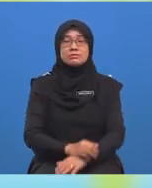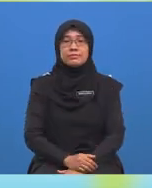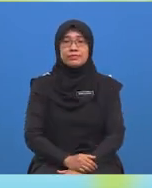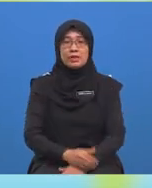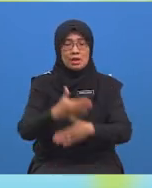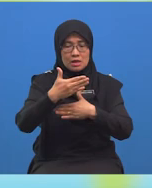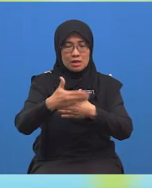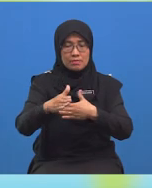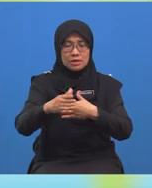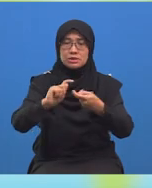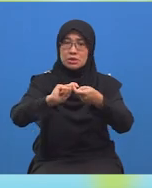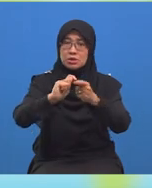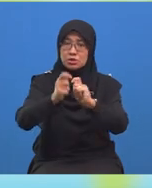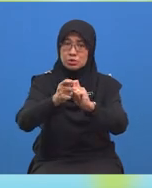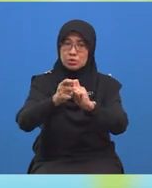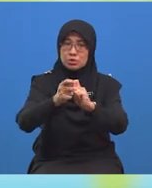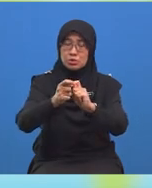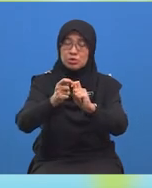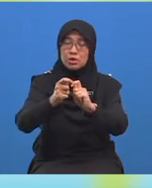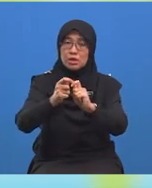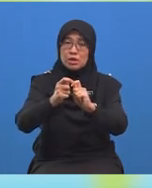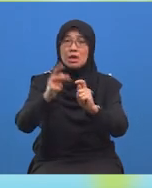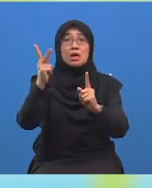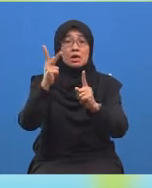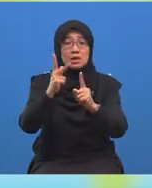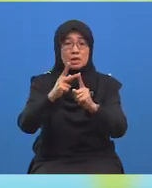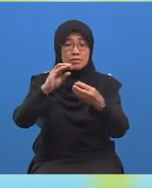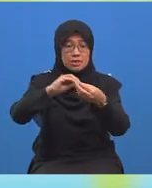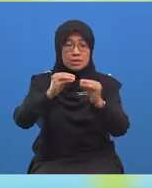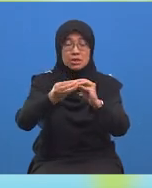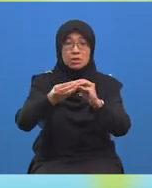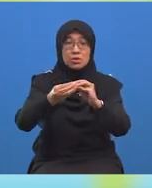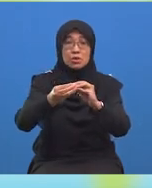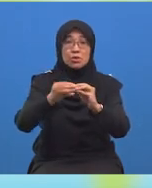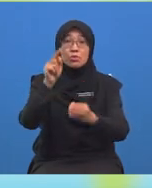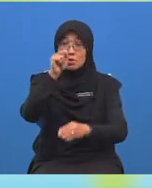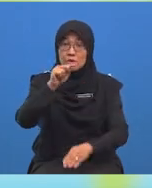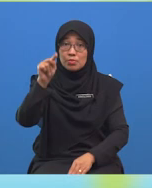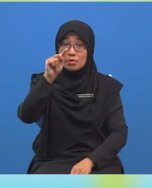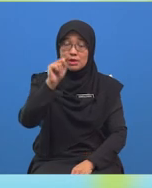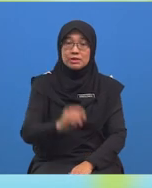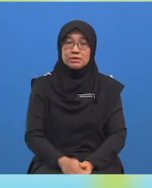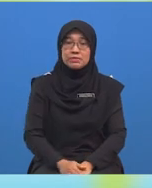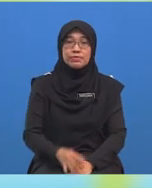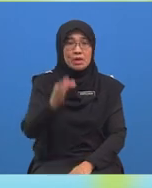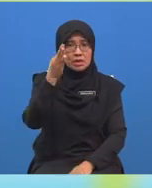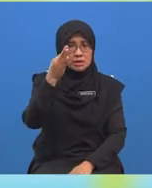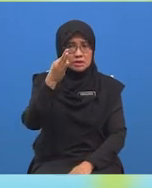berikut. Kemudian, tukarkan nilai kedua-dua perpuluhan tersebut kepada nombor bulat,